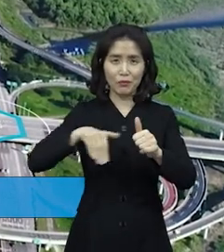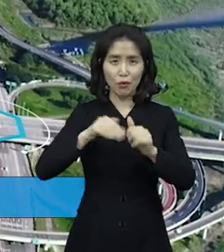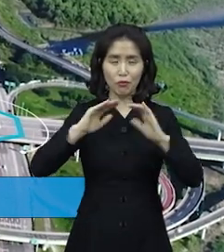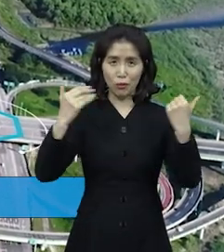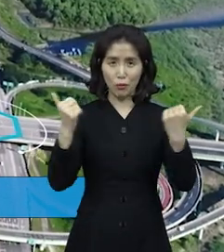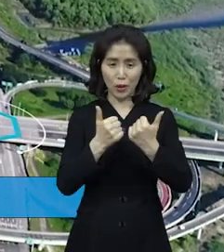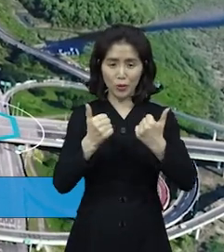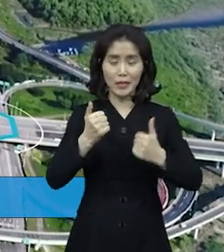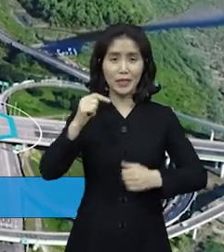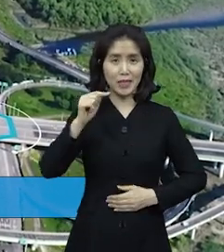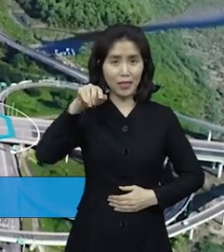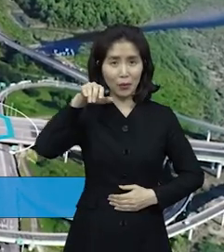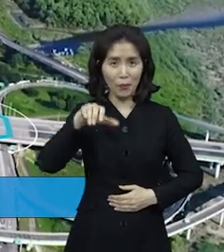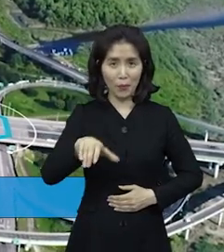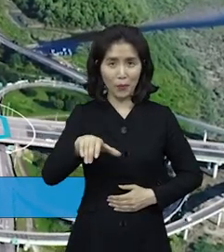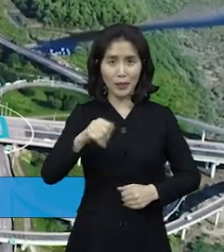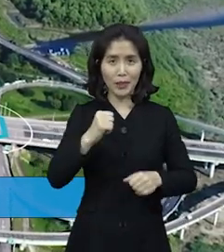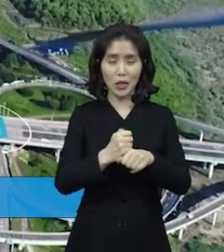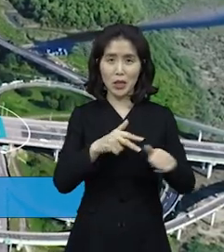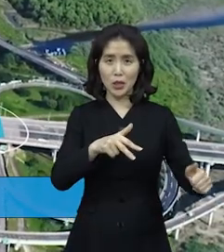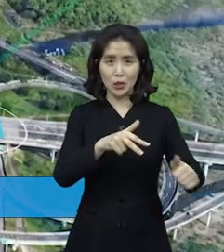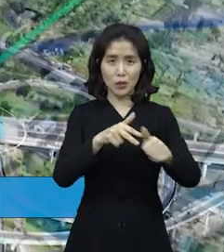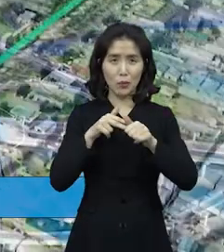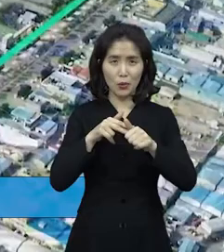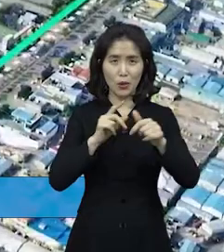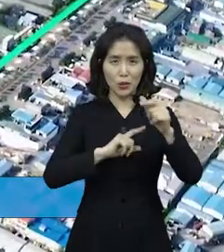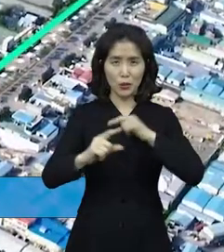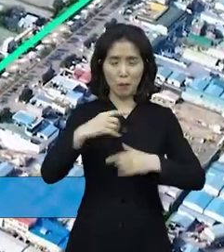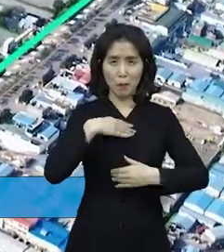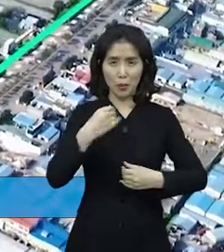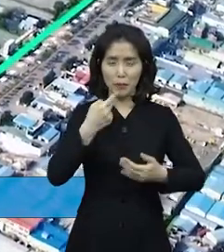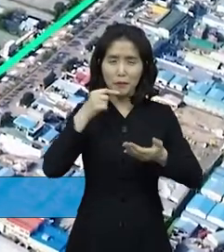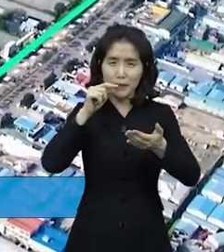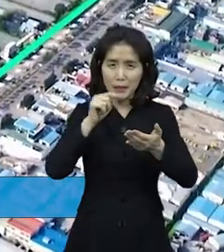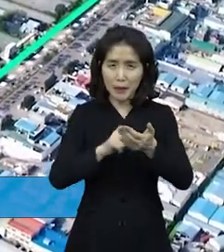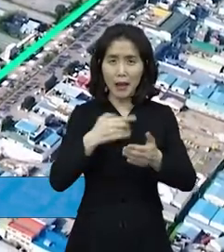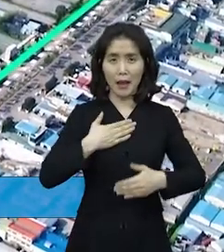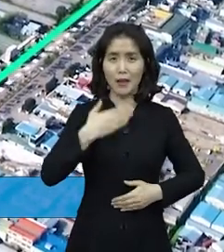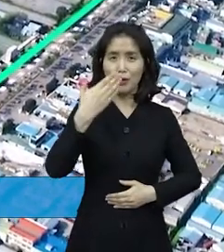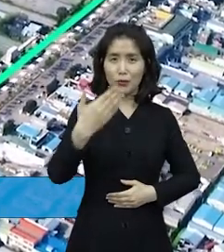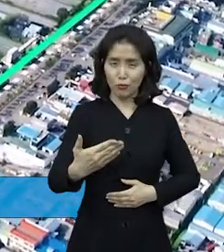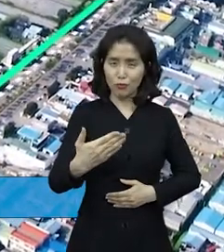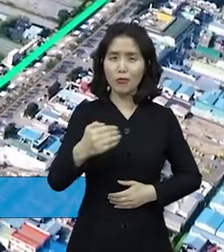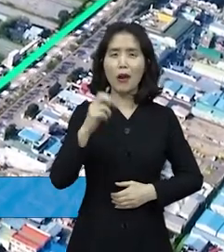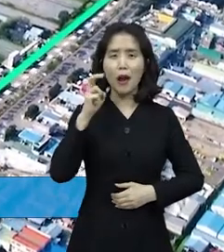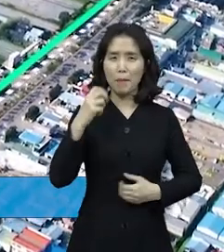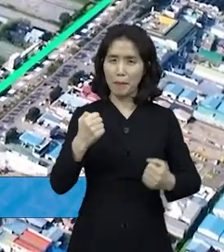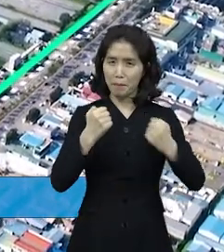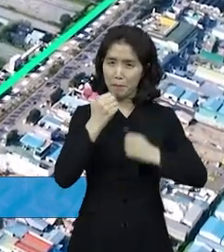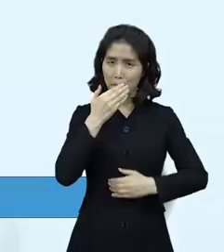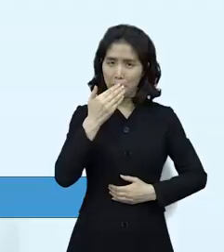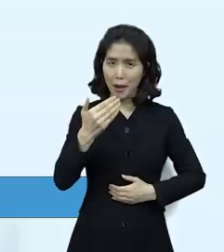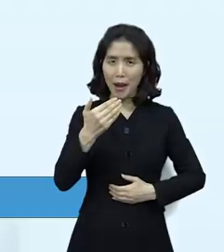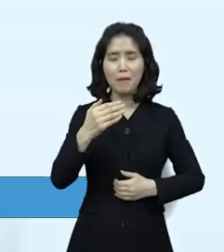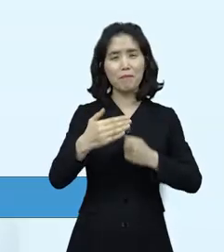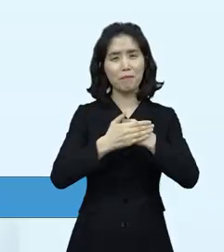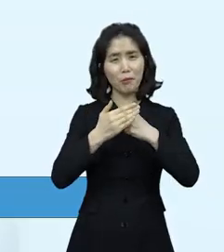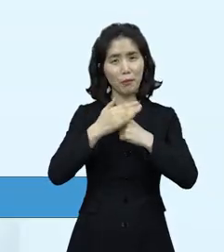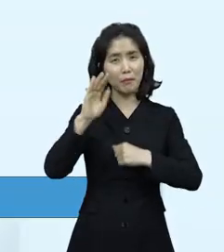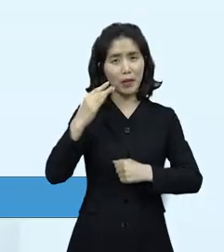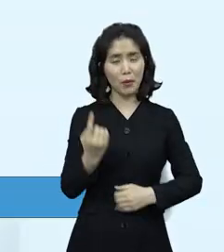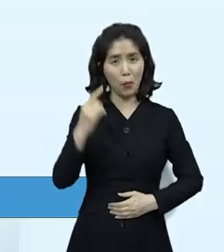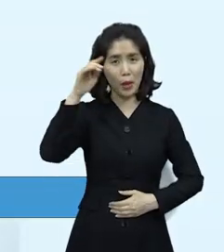2021년이 기대되는 킨텍스를 중심으로 한 국제회의 복합지구 이곳에 대한 정보를 보다 쉽게 알리고 또